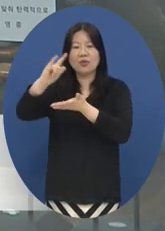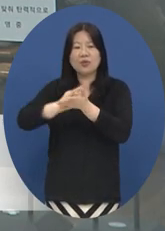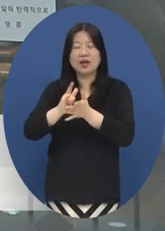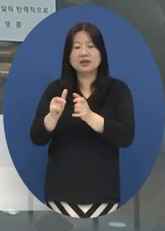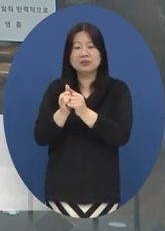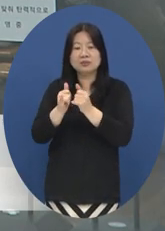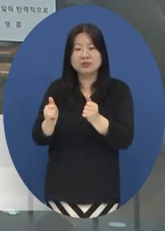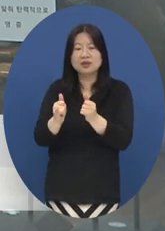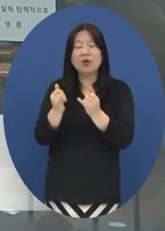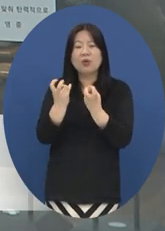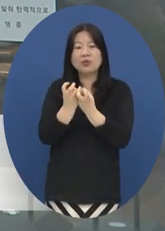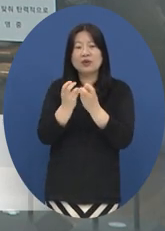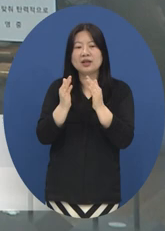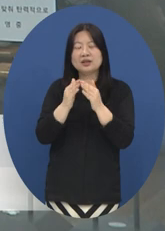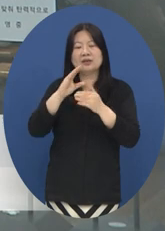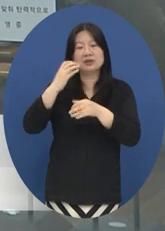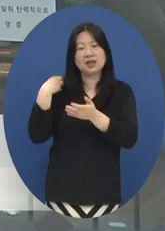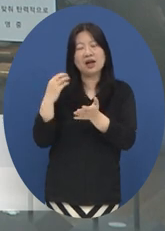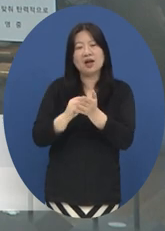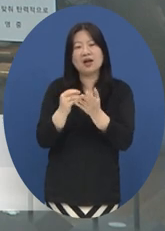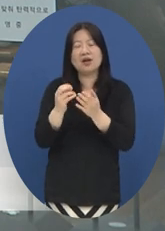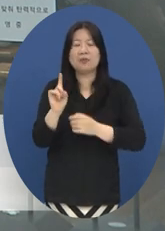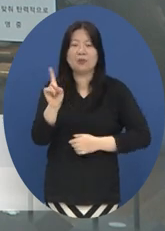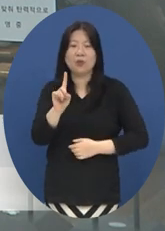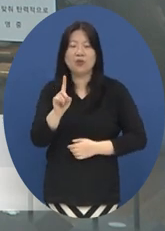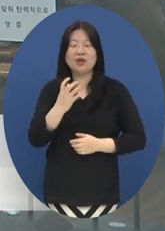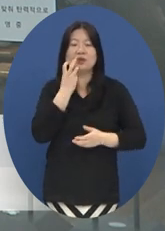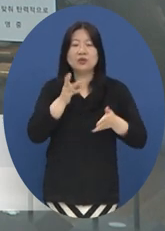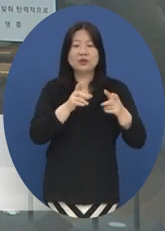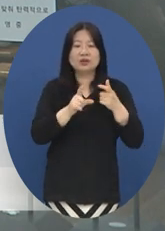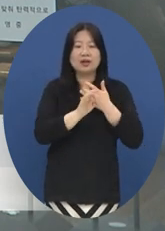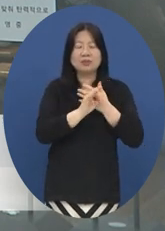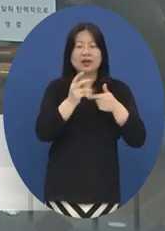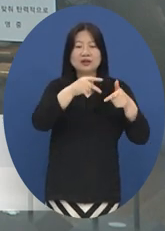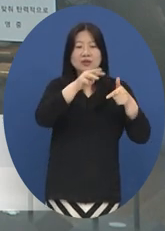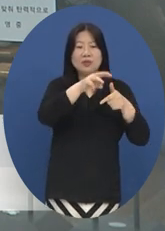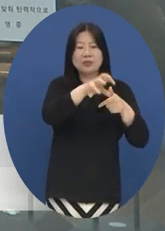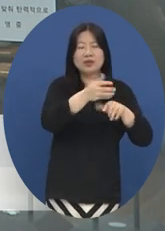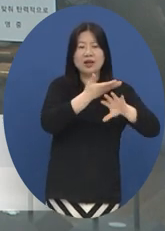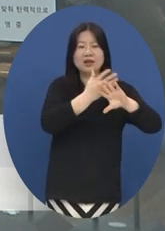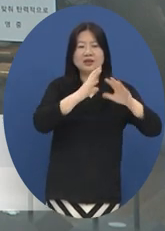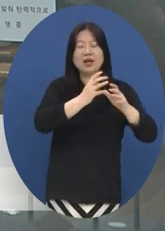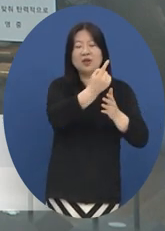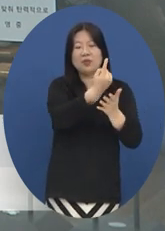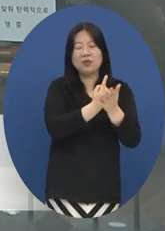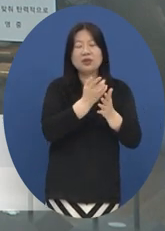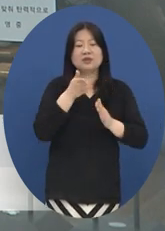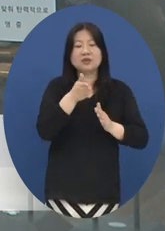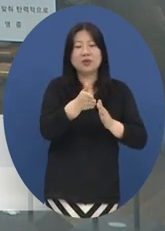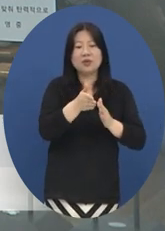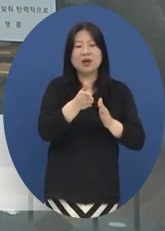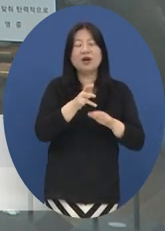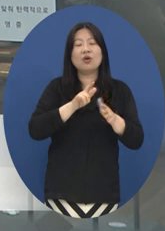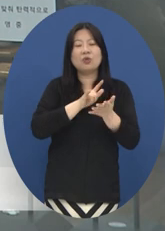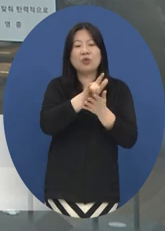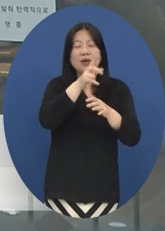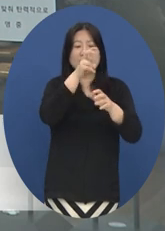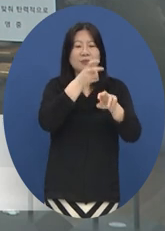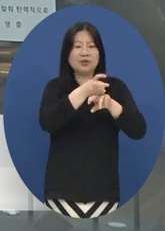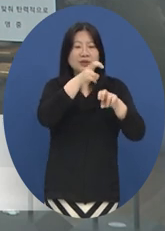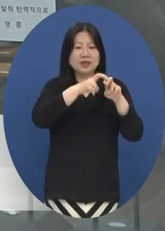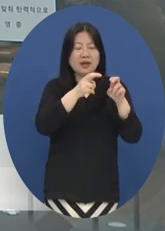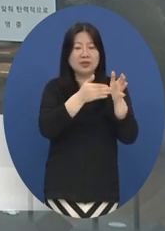시민들은 어떻게 집으로 돌아 갈까요 경기도민 이라면 인천공항에서 해외 입국자 전용 공항 버스를 탔는데요